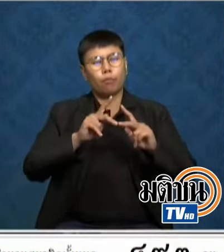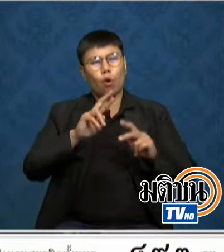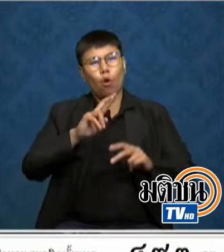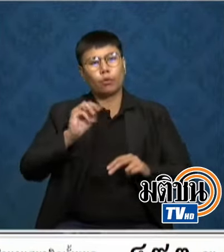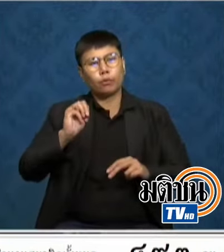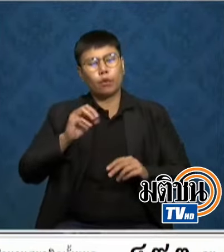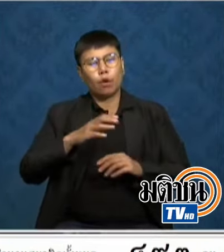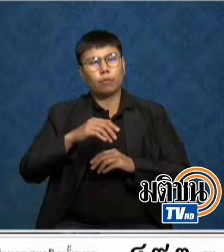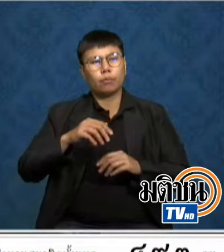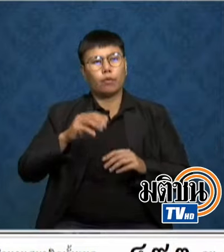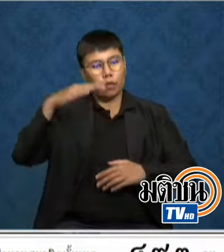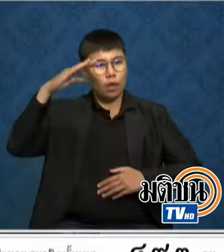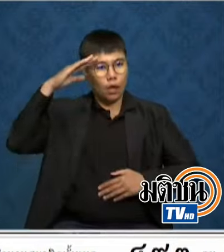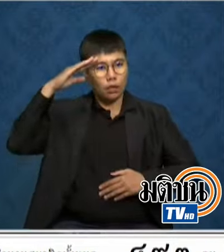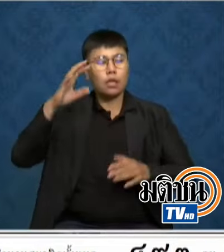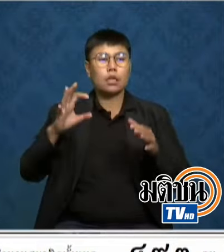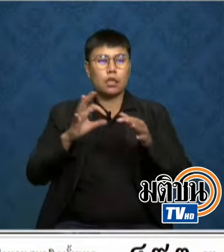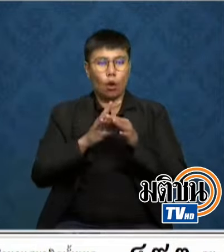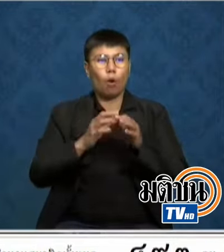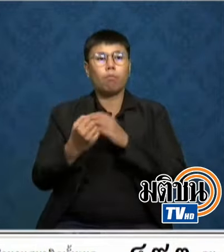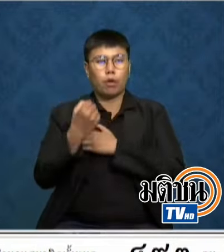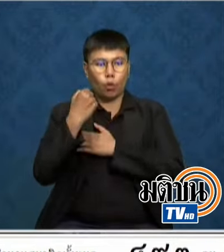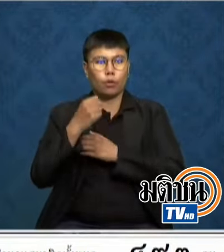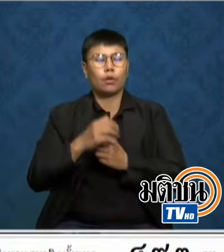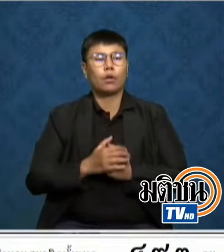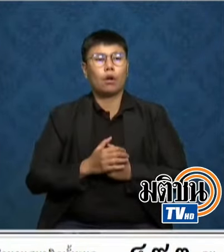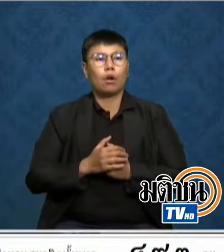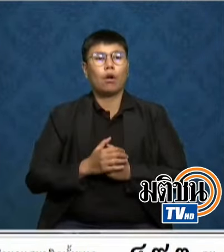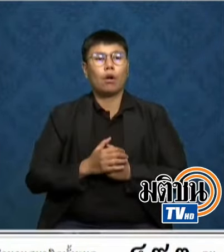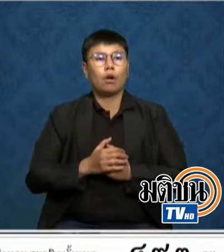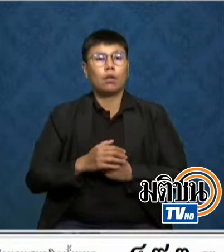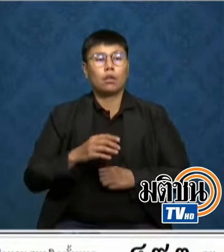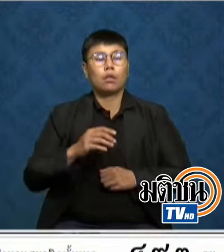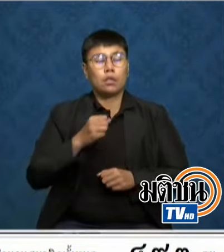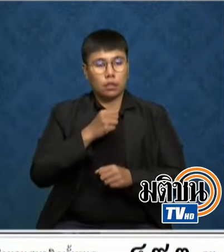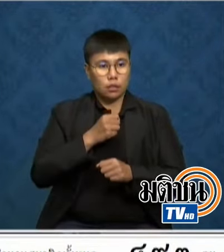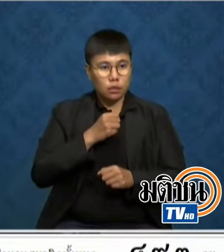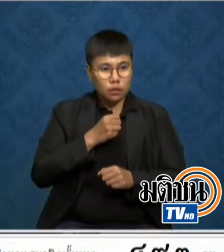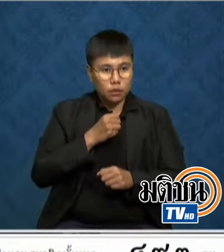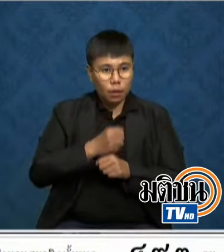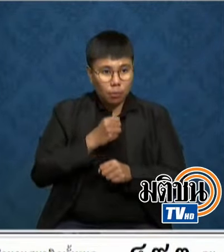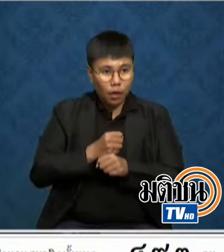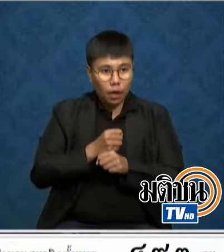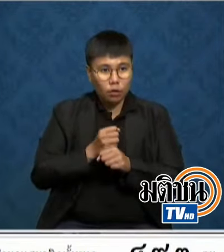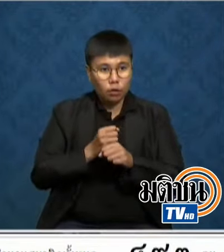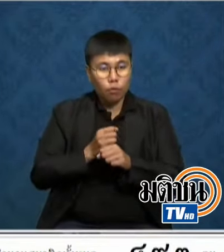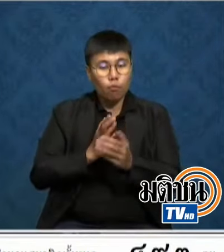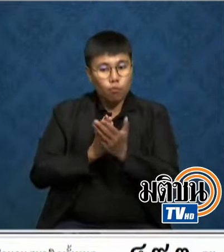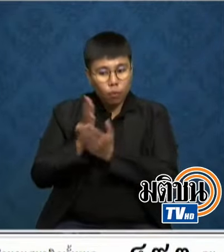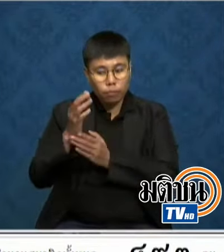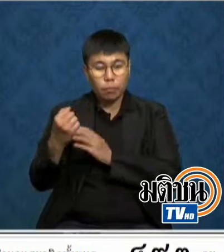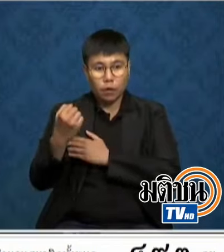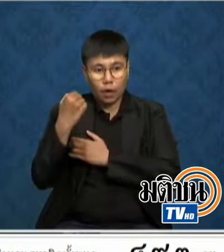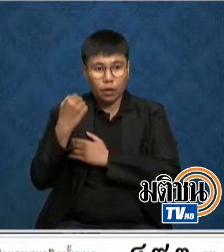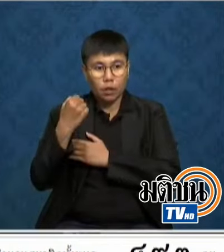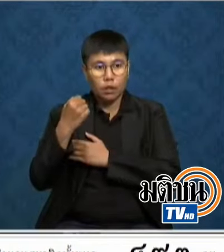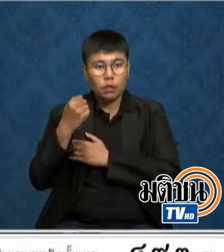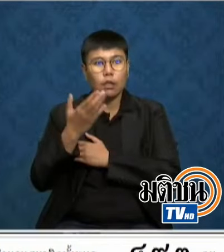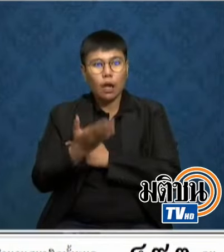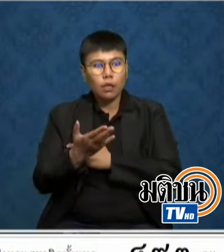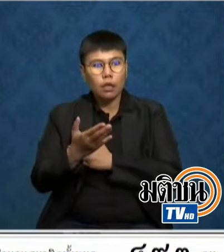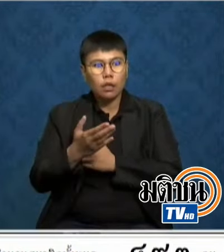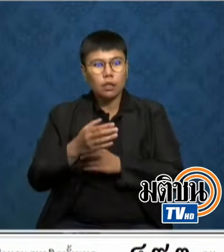มและรองนายกรัฐมนตรีที่เกี่ยวข้องกับความมั่นคงว่าการที่จะทำงานด้านความมั่นคงท่านไม่สามารถที่